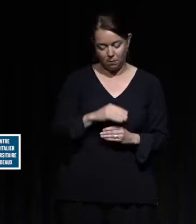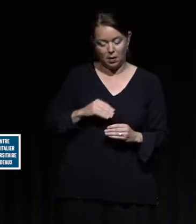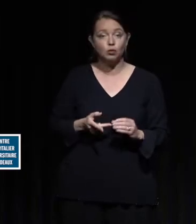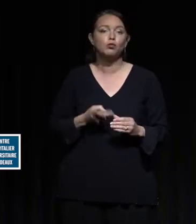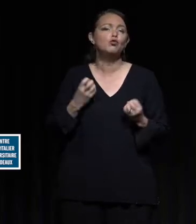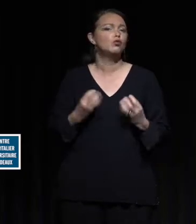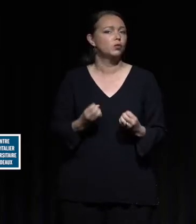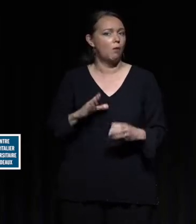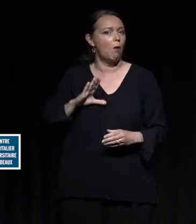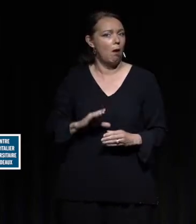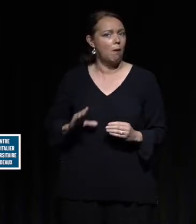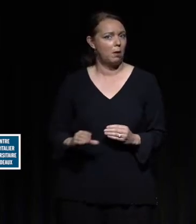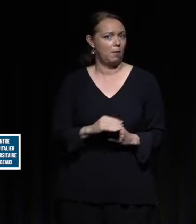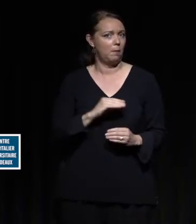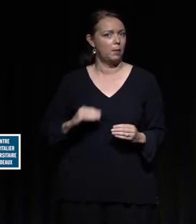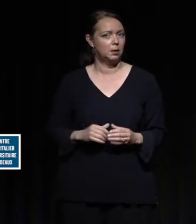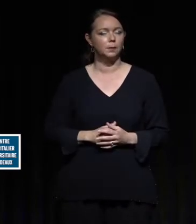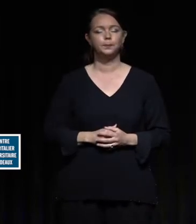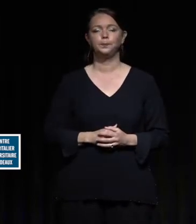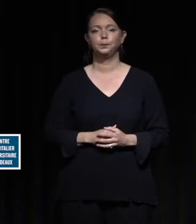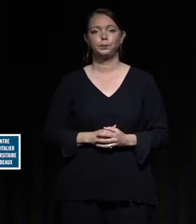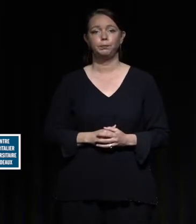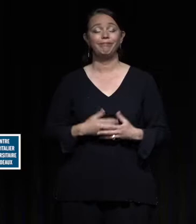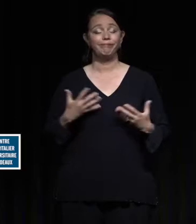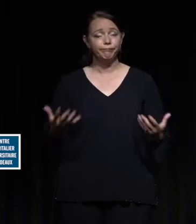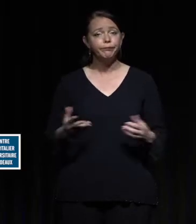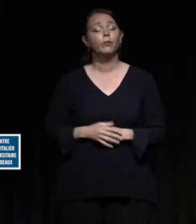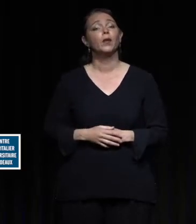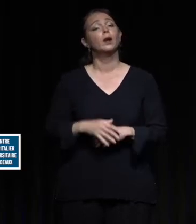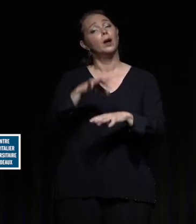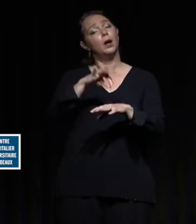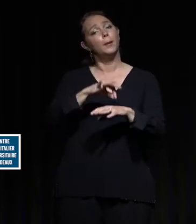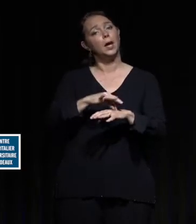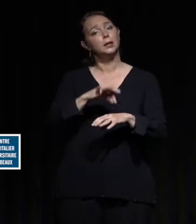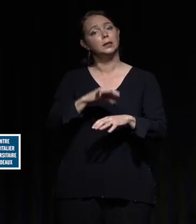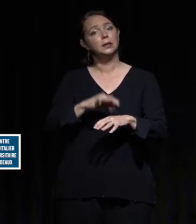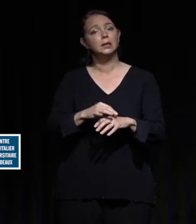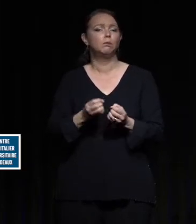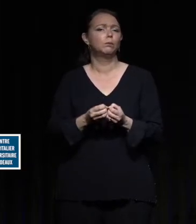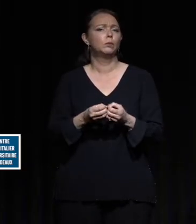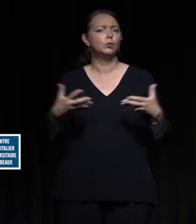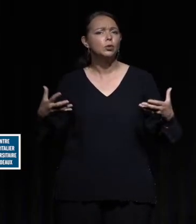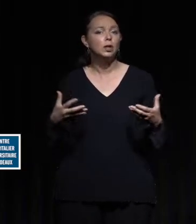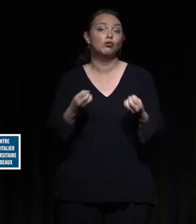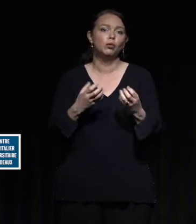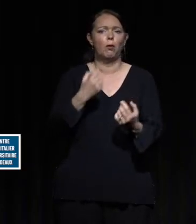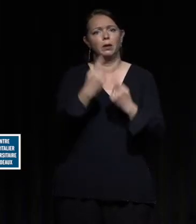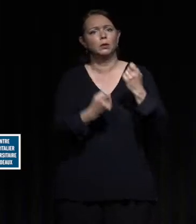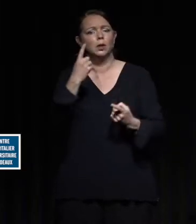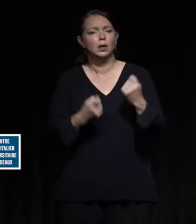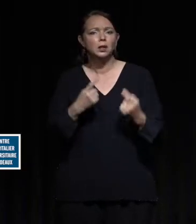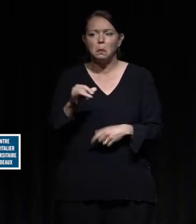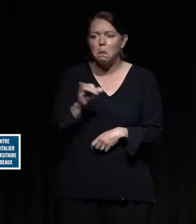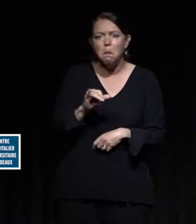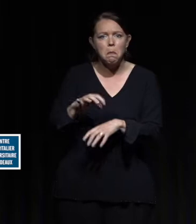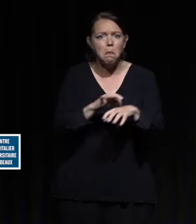principales de l'endométriose. Alors, cette maladie, sa prévalence, c'est une question qui revient souvent,